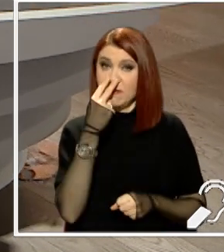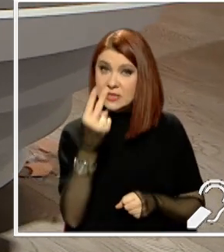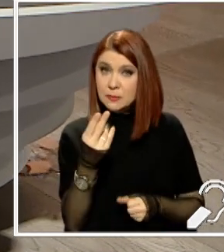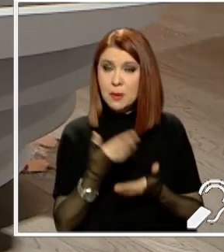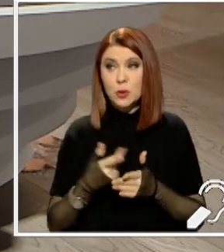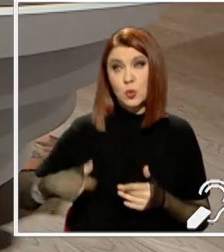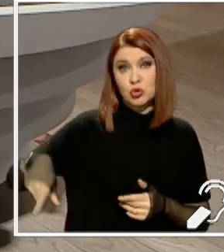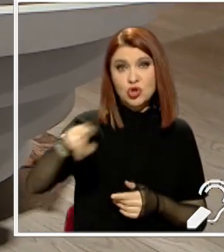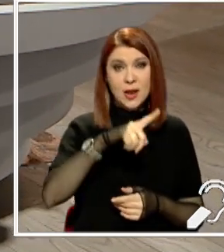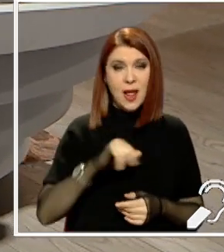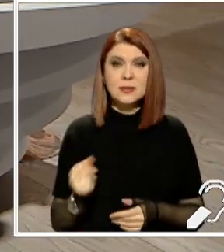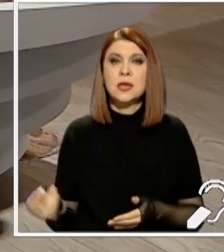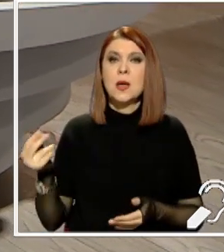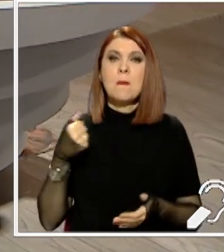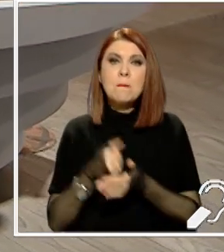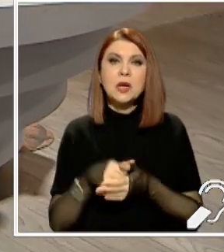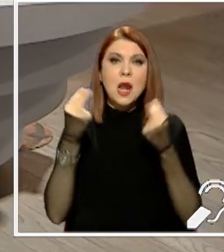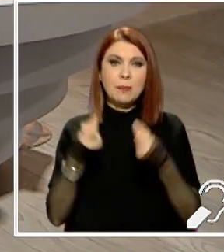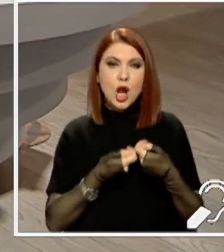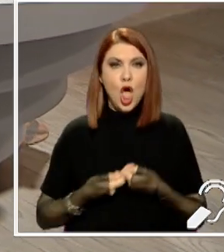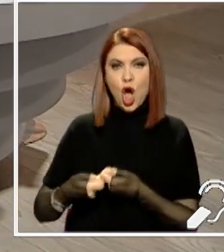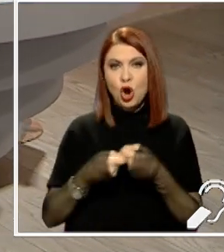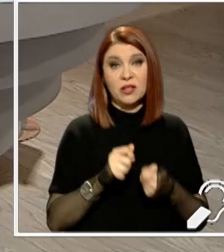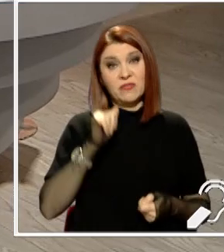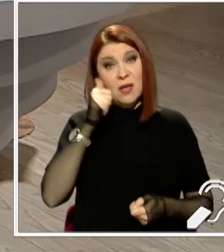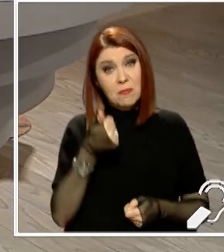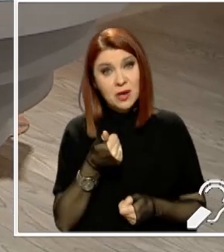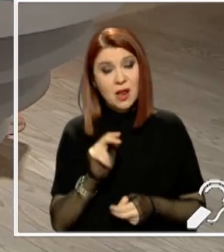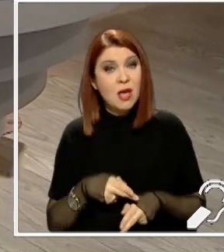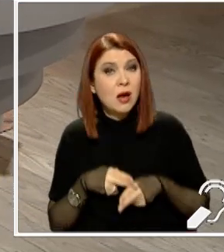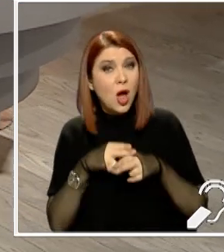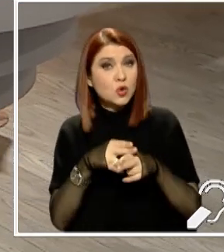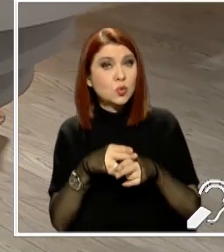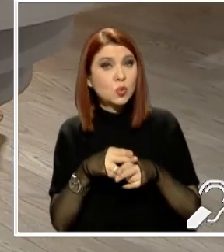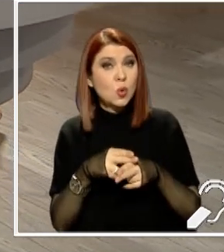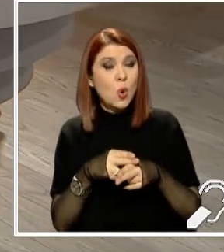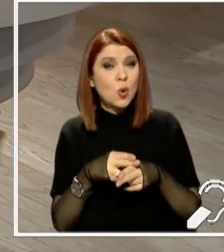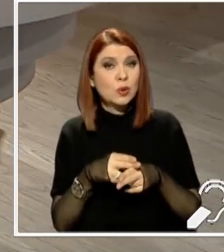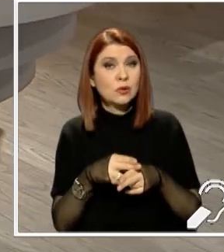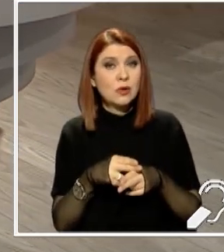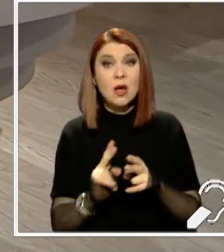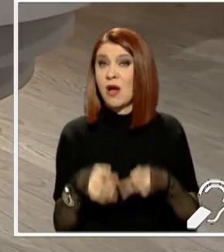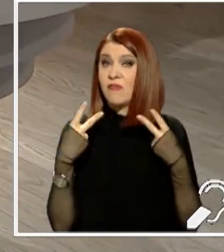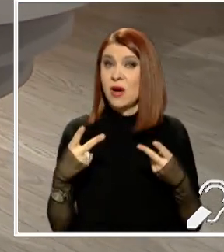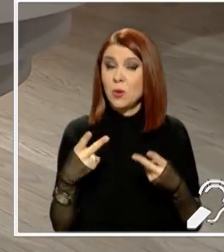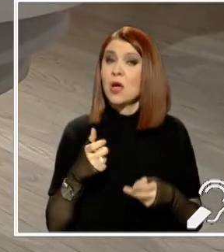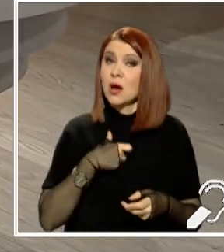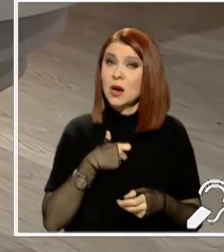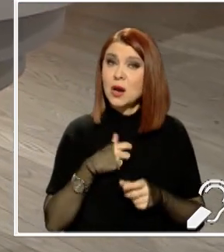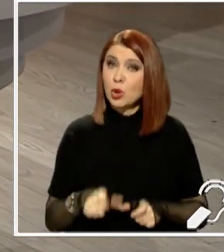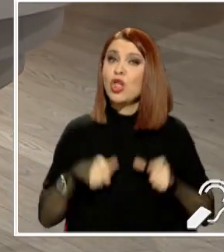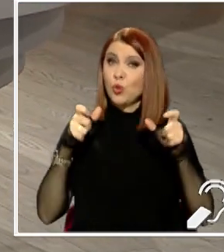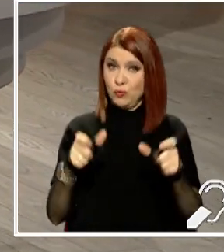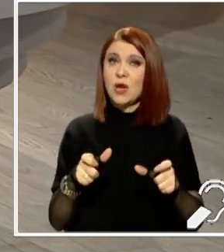pentru ceilalți, până la binele colectiv de mâine, înțeles ca sustenabilitate, ca valoare care ne poate